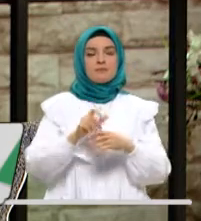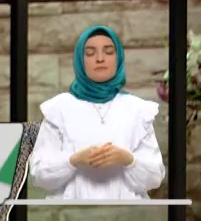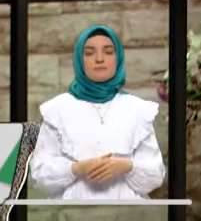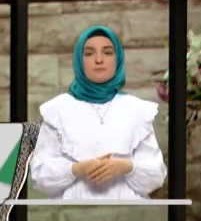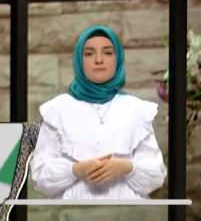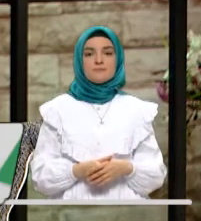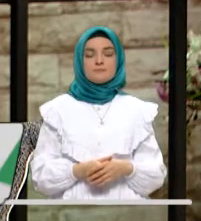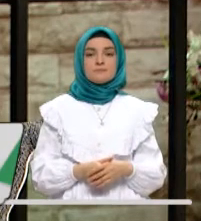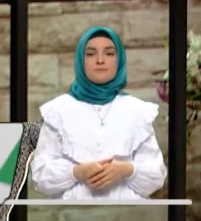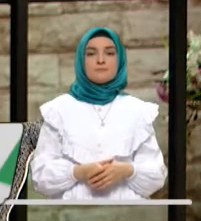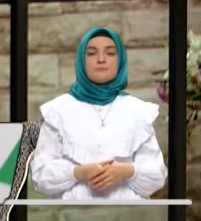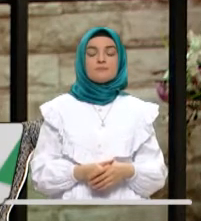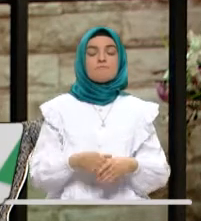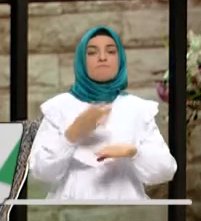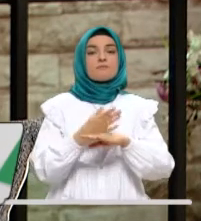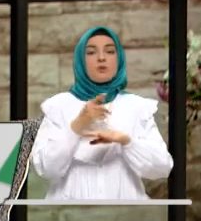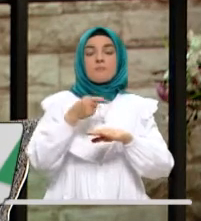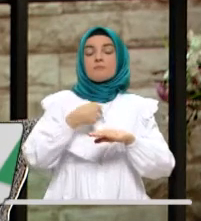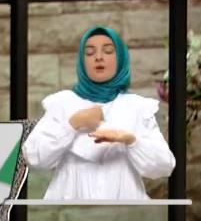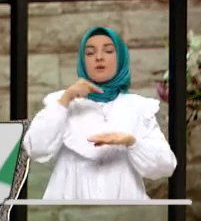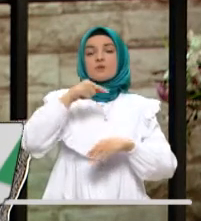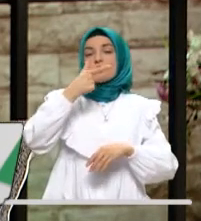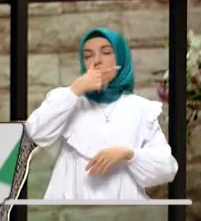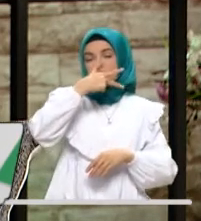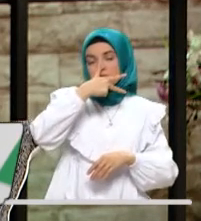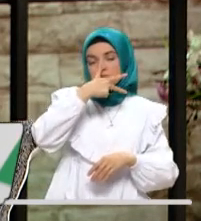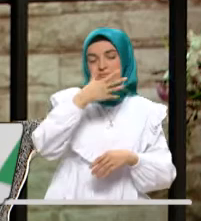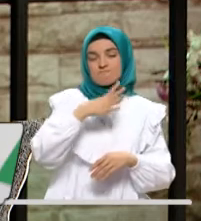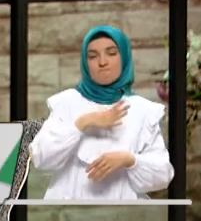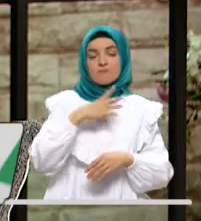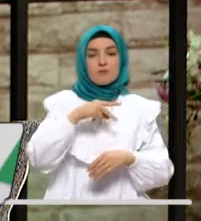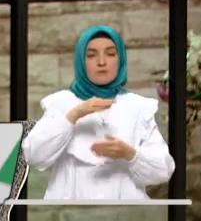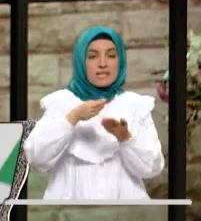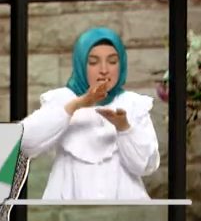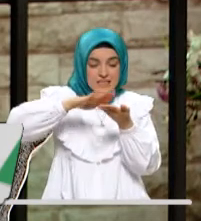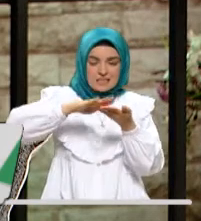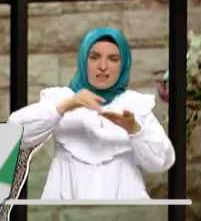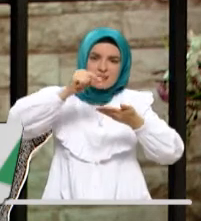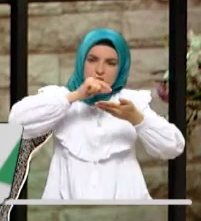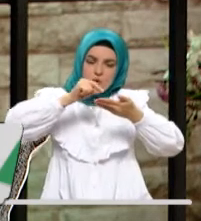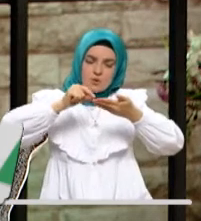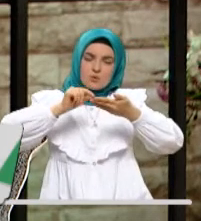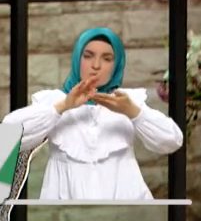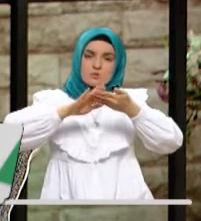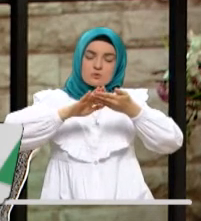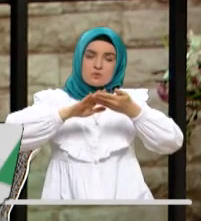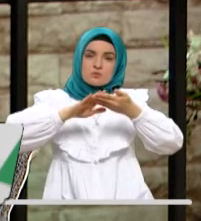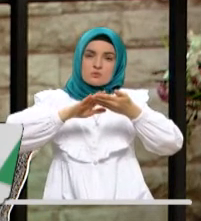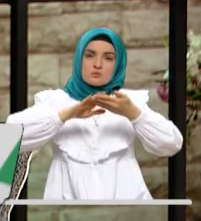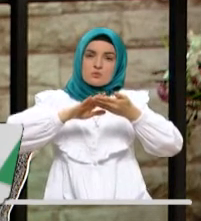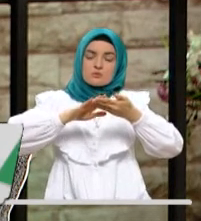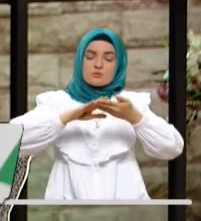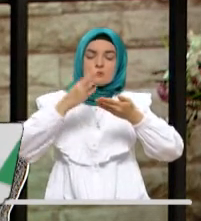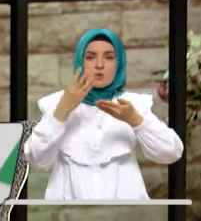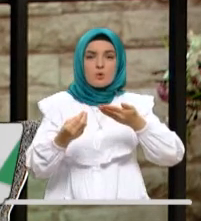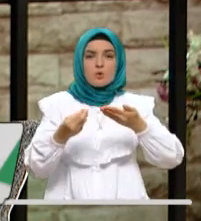Çünkü hani bir ben şunu da üzülüyorum. Mesela etikette sadece ön yüzdeki algı oluştuğu